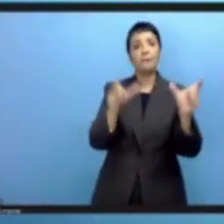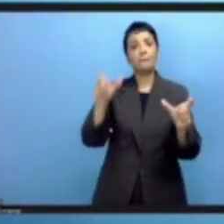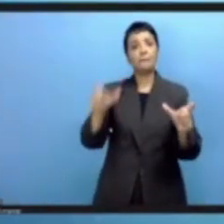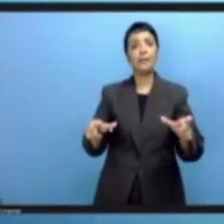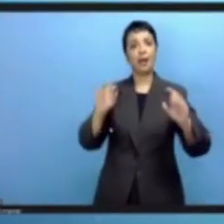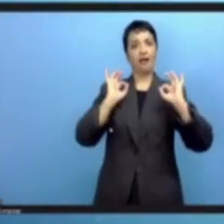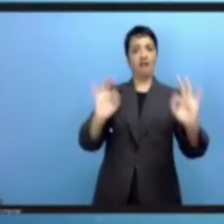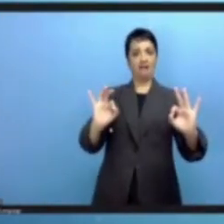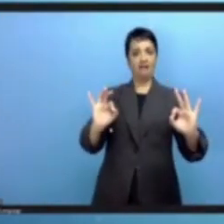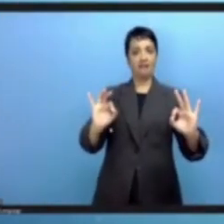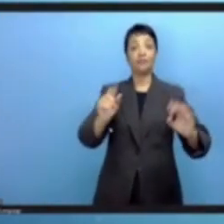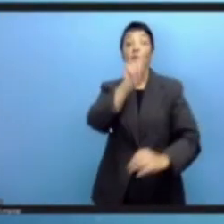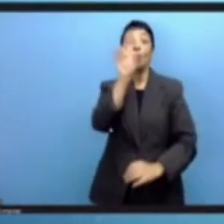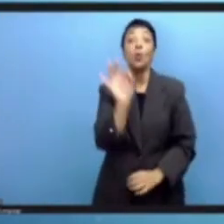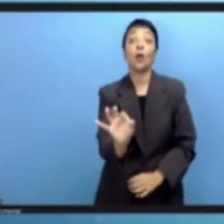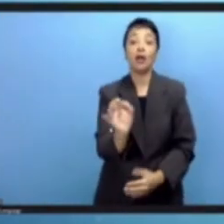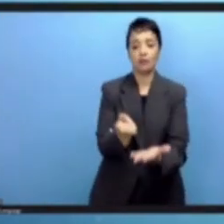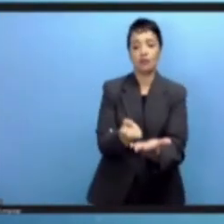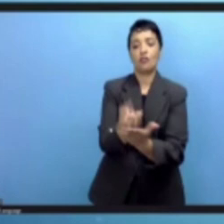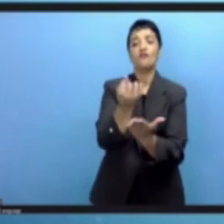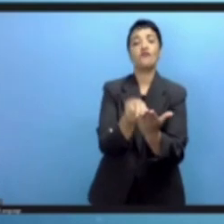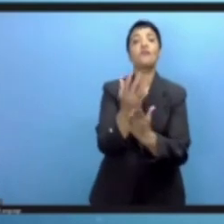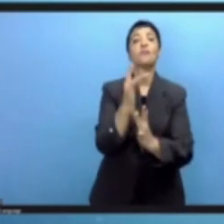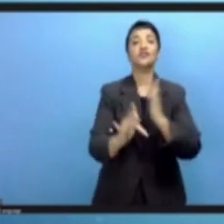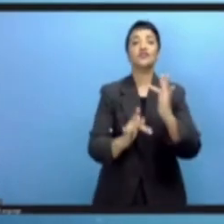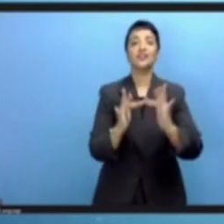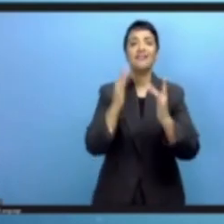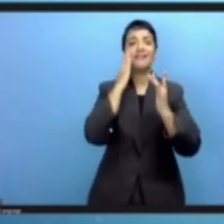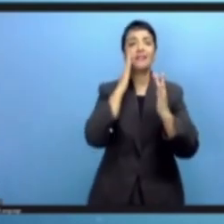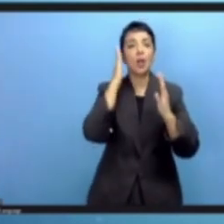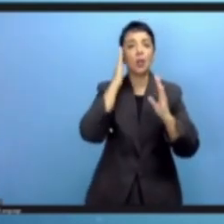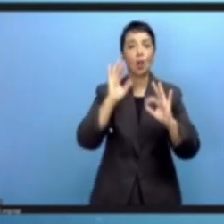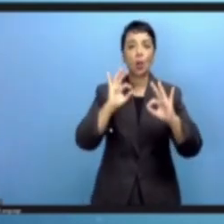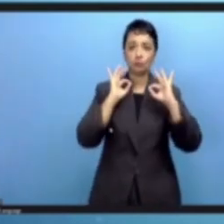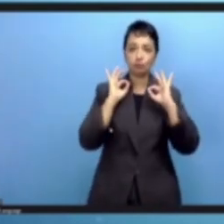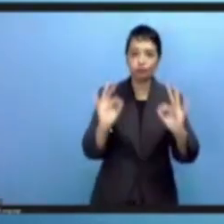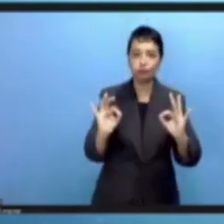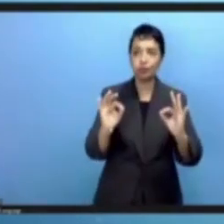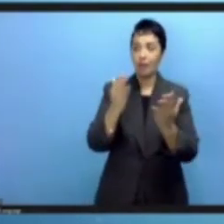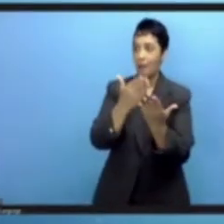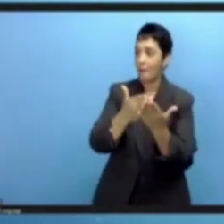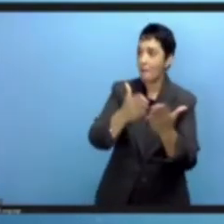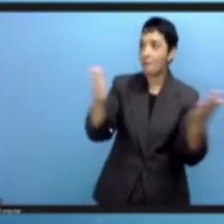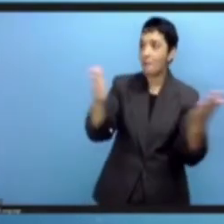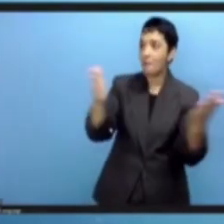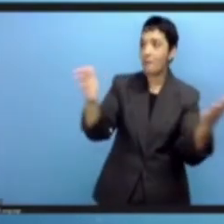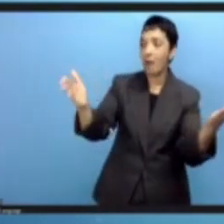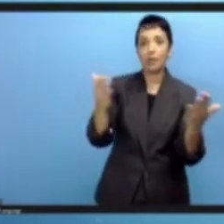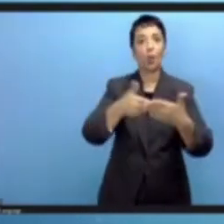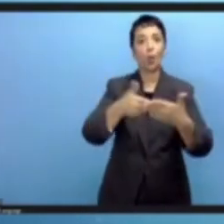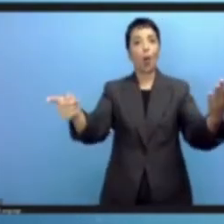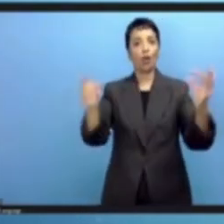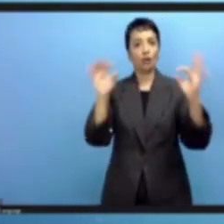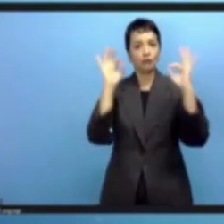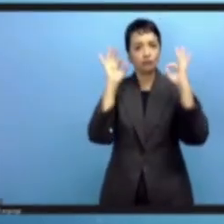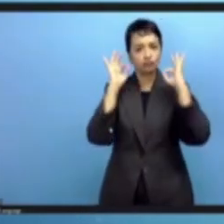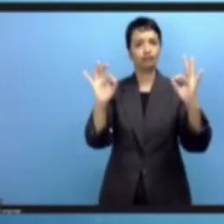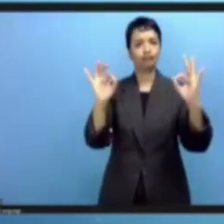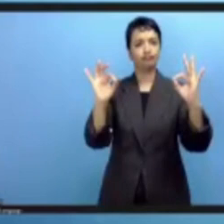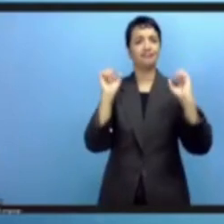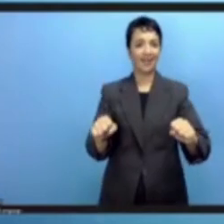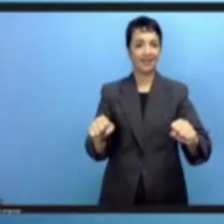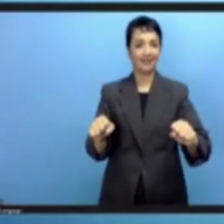des attentes et des menaces publiques. On aspire à un Internet pour une information publique en tant que